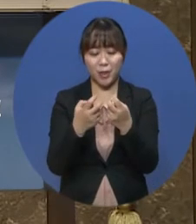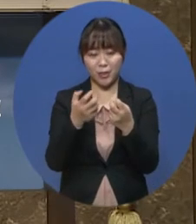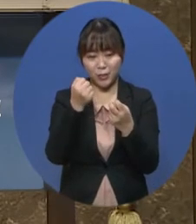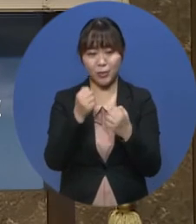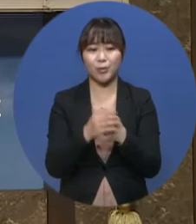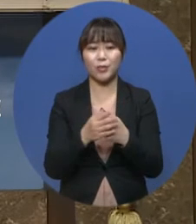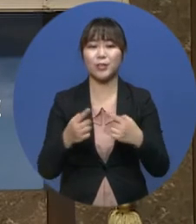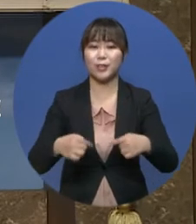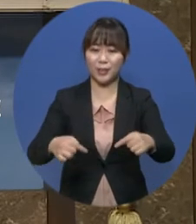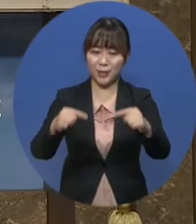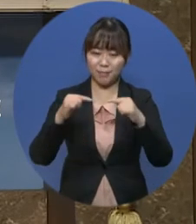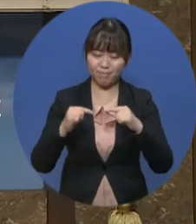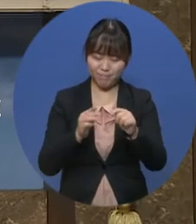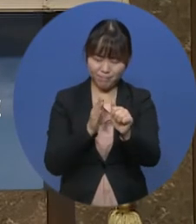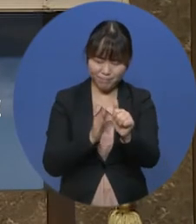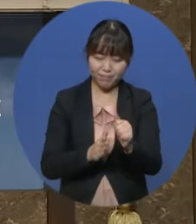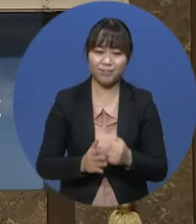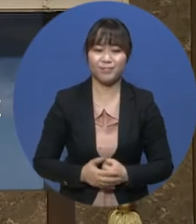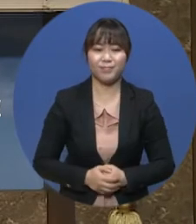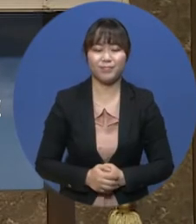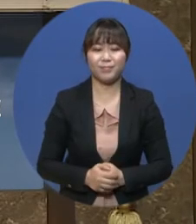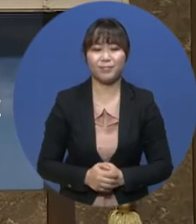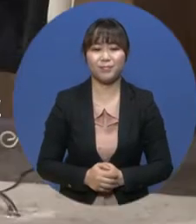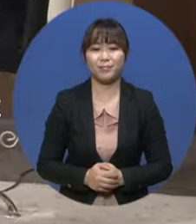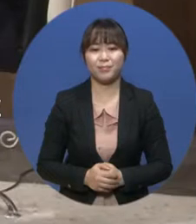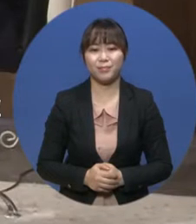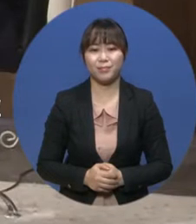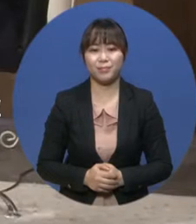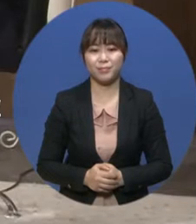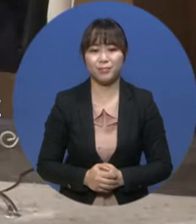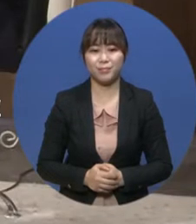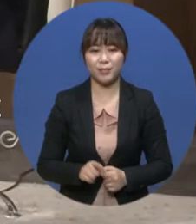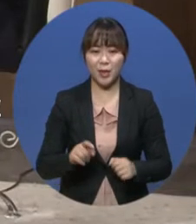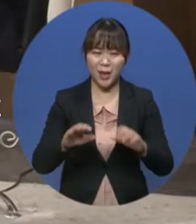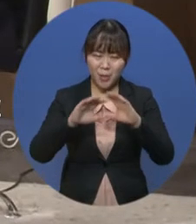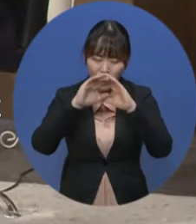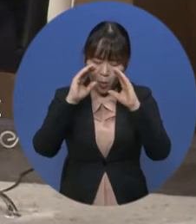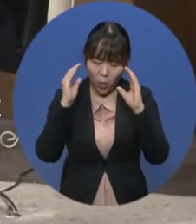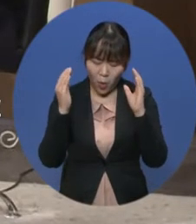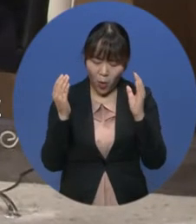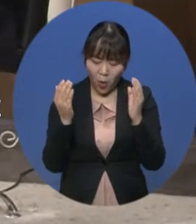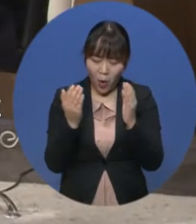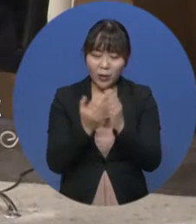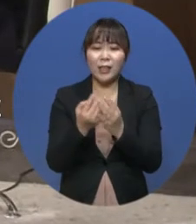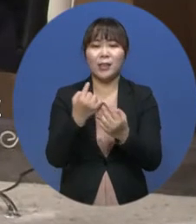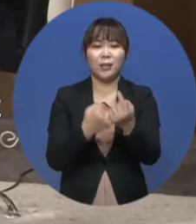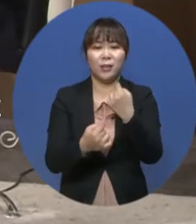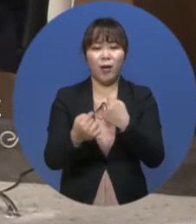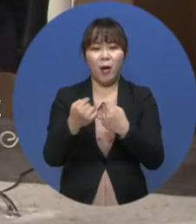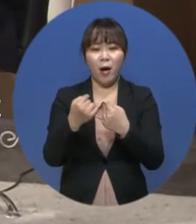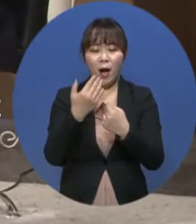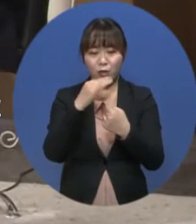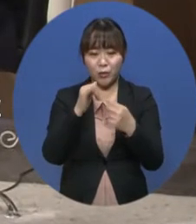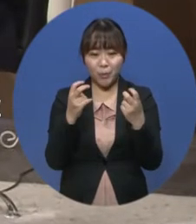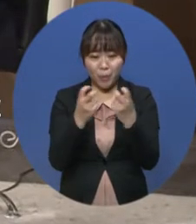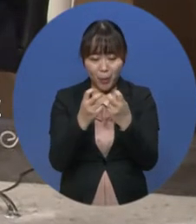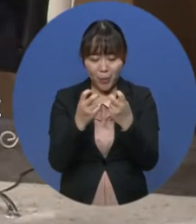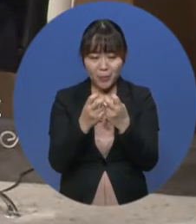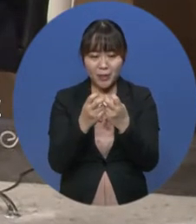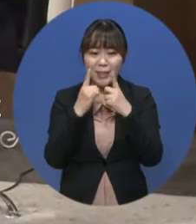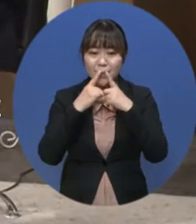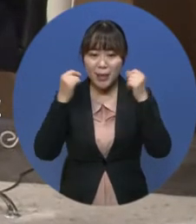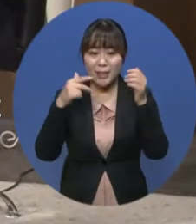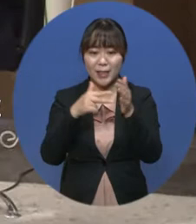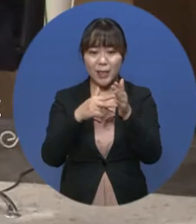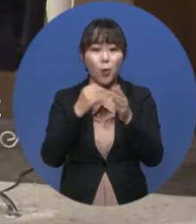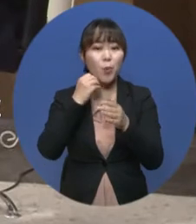참여를 해 주셨으면 합니다 예 어 이 모든 신청하는 방법은 스마일